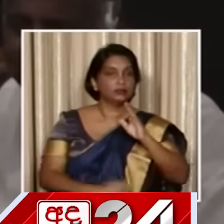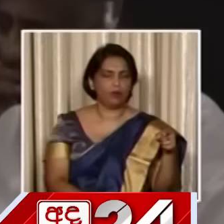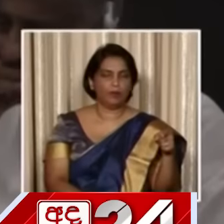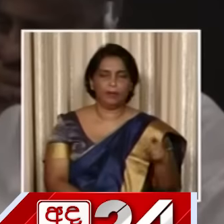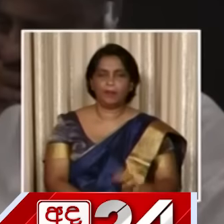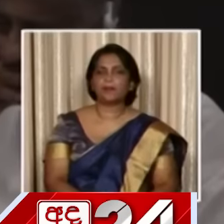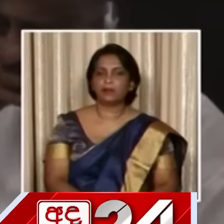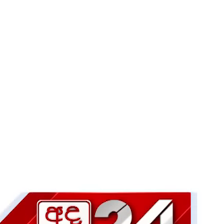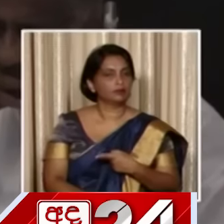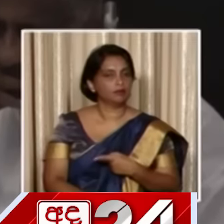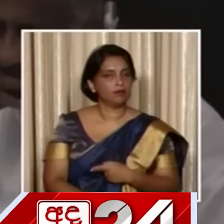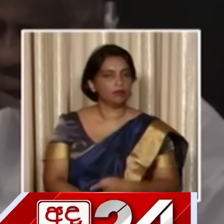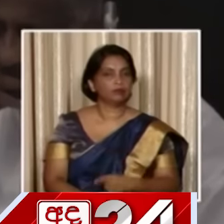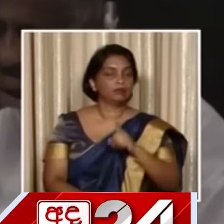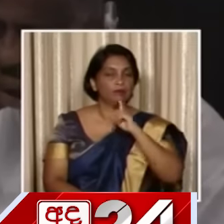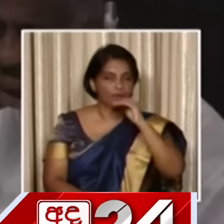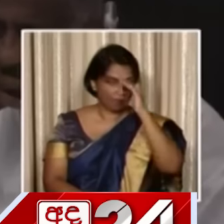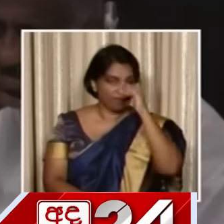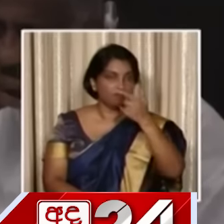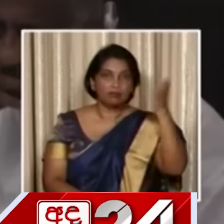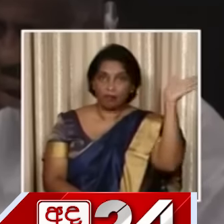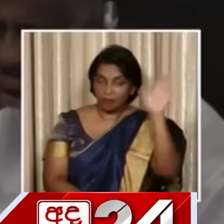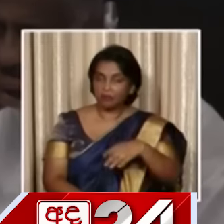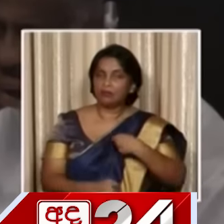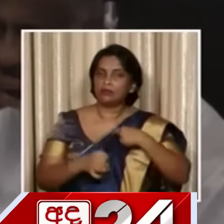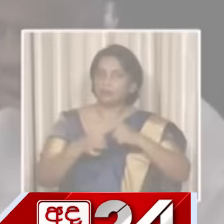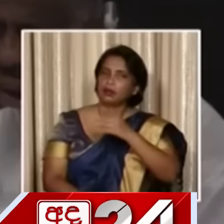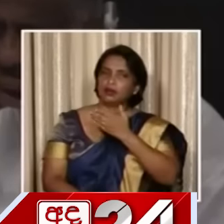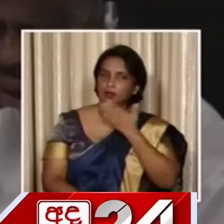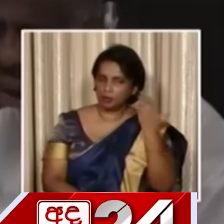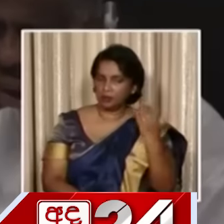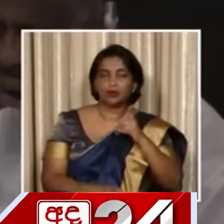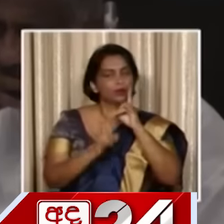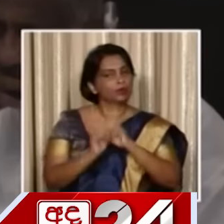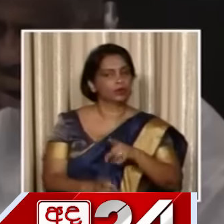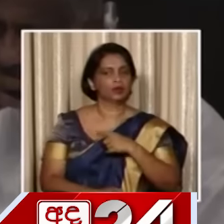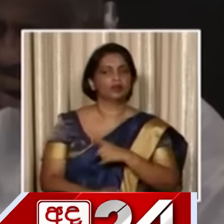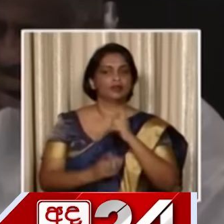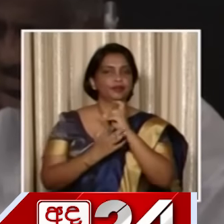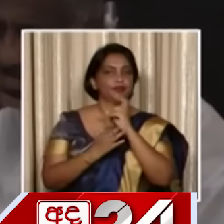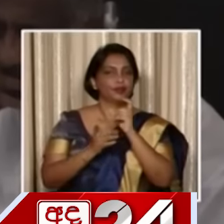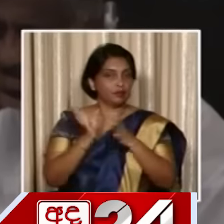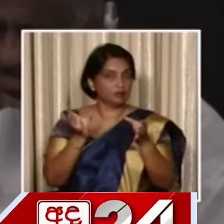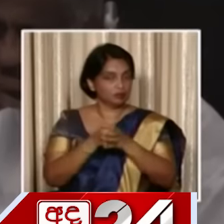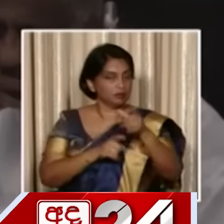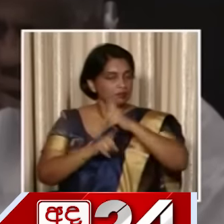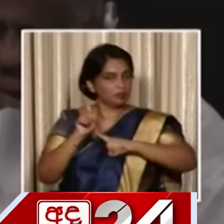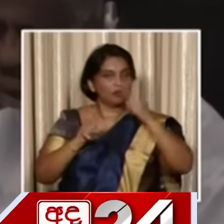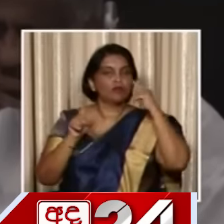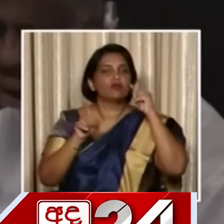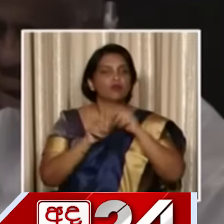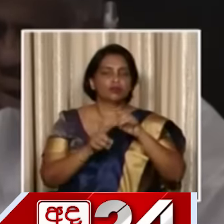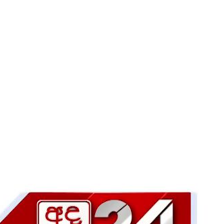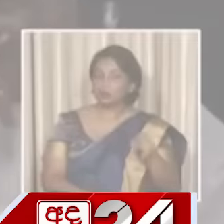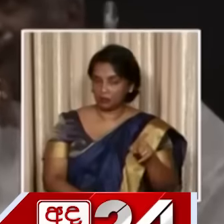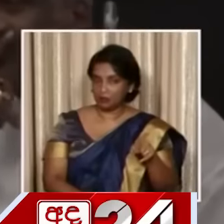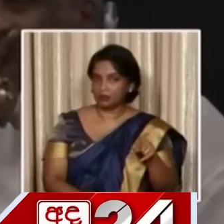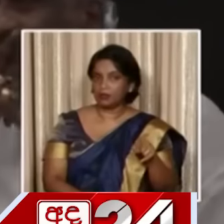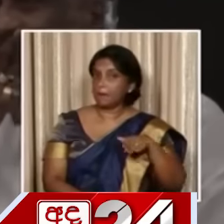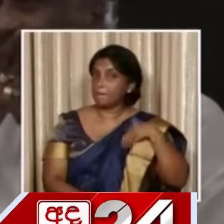කරන්නේ කවුද? මතමයි ප්‍රශ්නේ තියෙන්නේ. කතානායකතුමා අහම අපි මේ ප්‍රශ්නේ එතුමාට යොමු කරන්න පුළුවන්. ඒ අනුව ව්‍යවස්ථාදායක සභාව රැස් වෙලා ඒ සම්බන්ධයෙන් තීරණයක් ගන්න